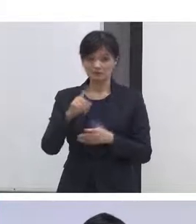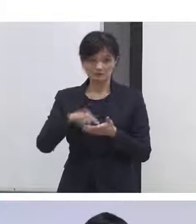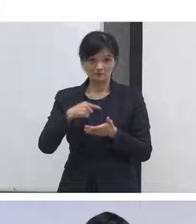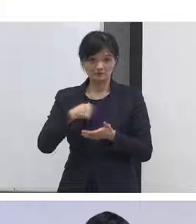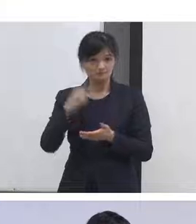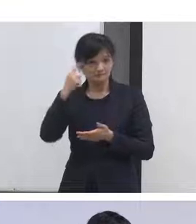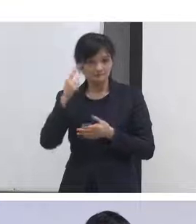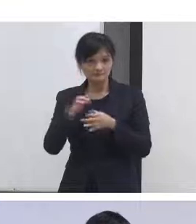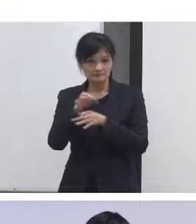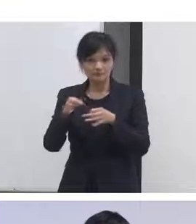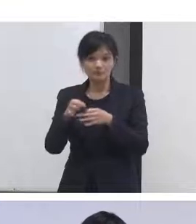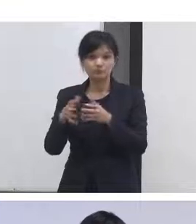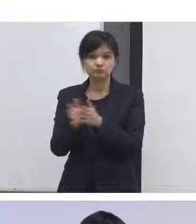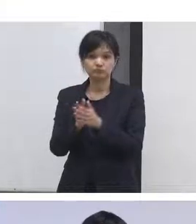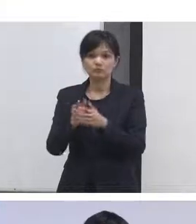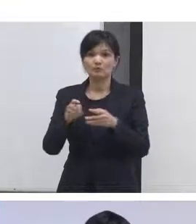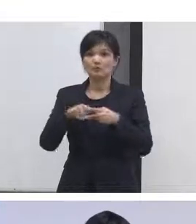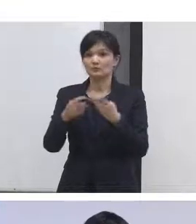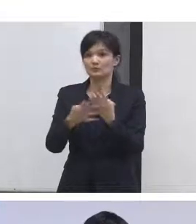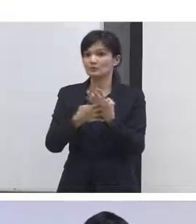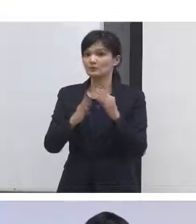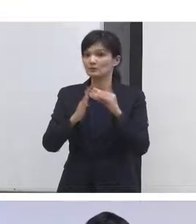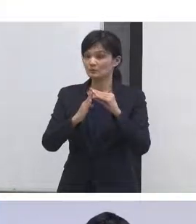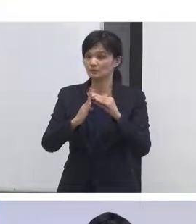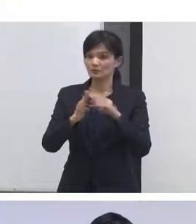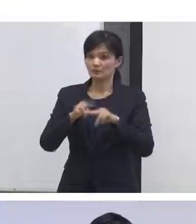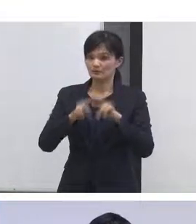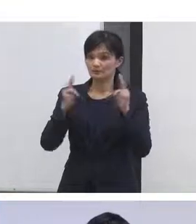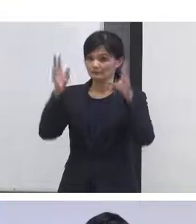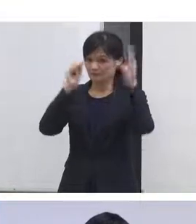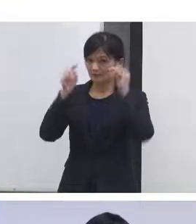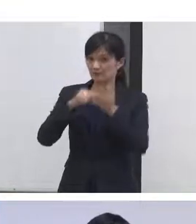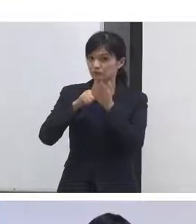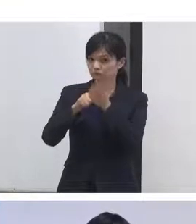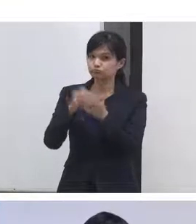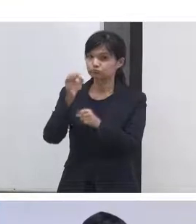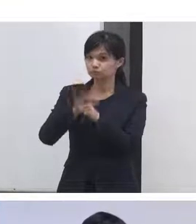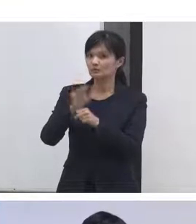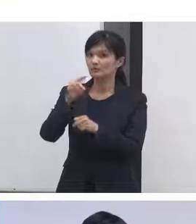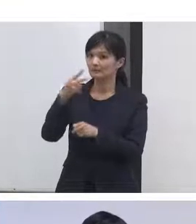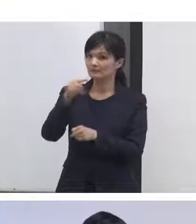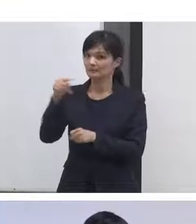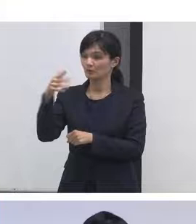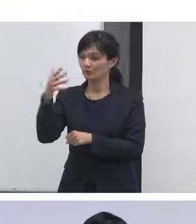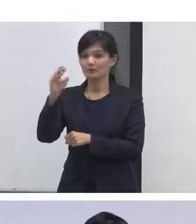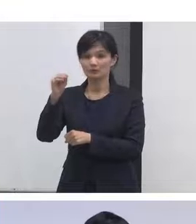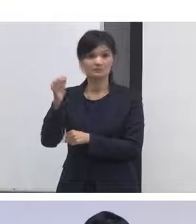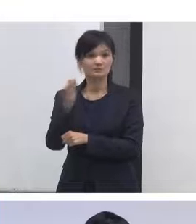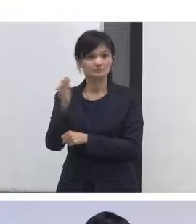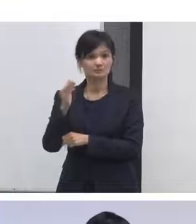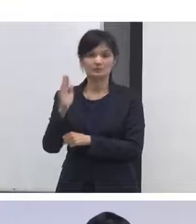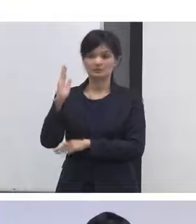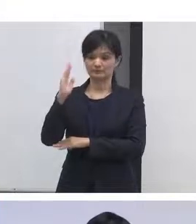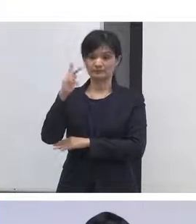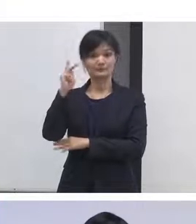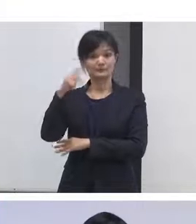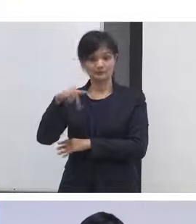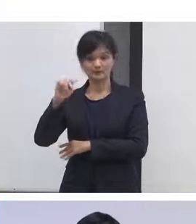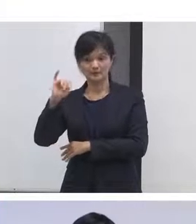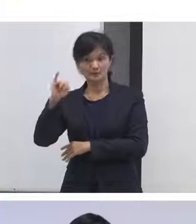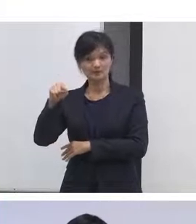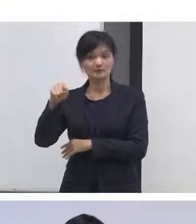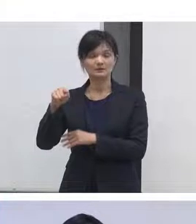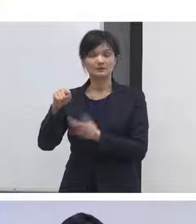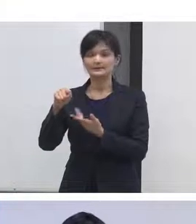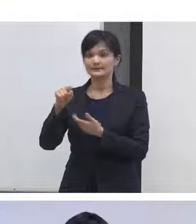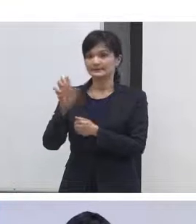个开放资料的那个补助，他可以申请好像200万到500万之类的。然后他的政府因为 KPI 的关系，所以他很喜欢